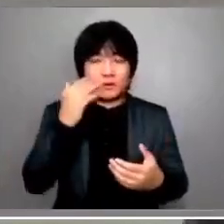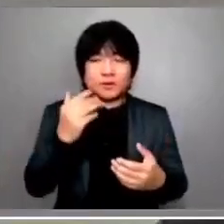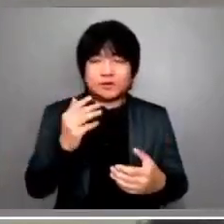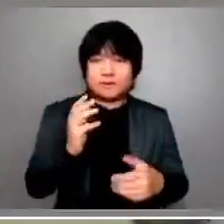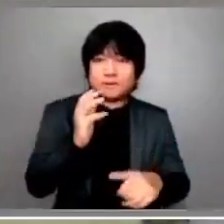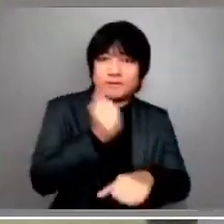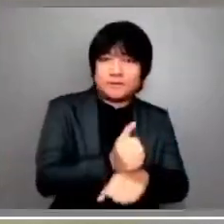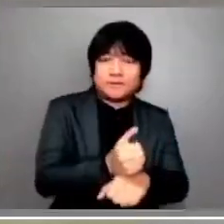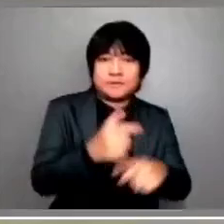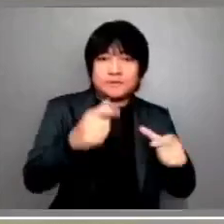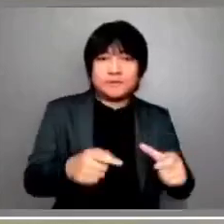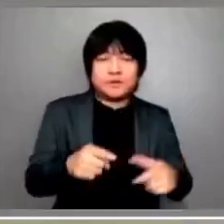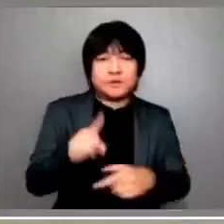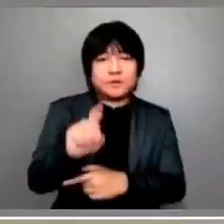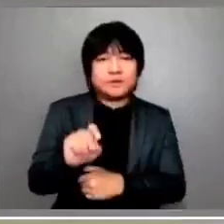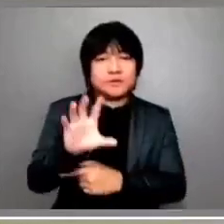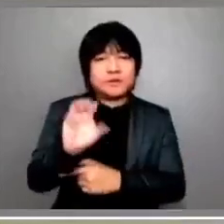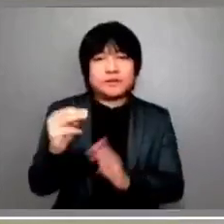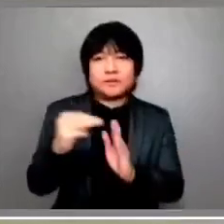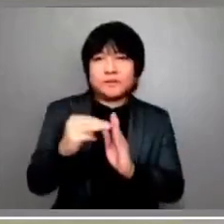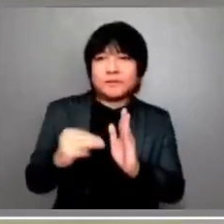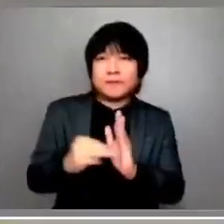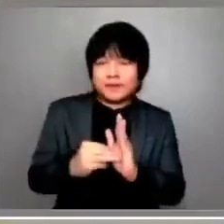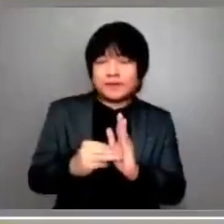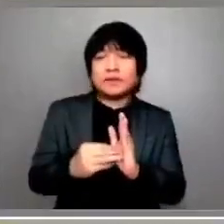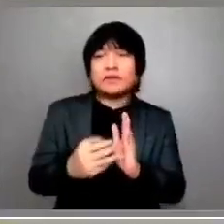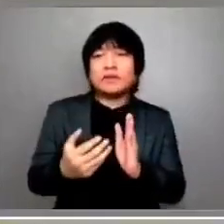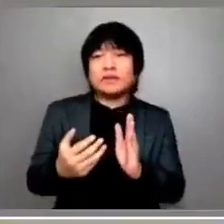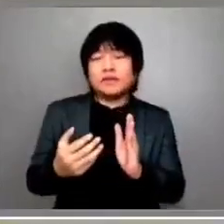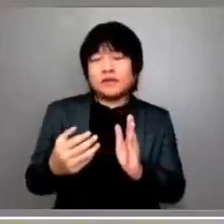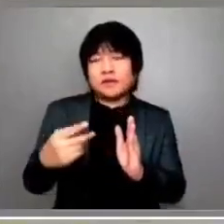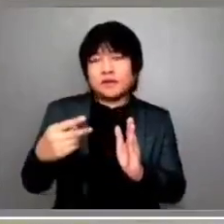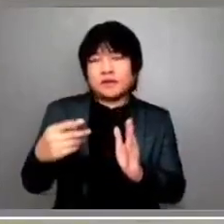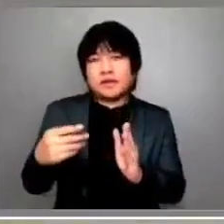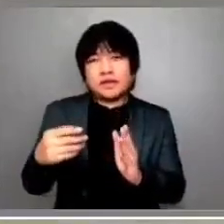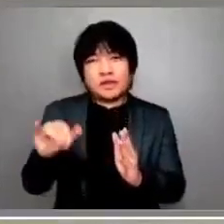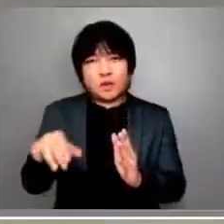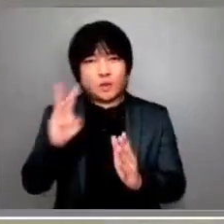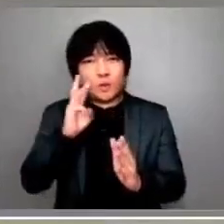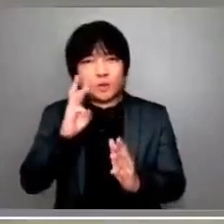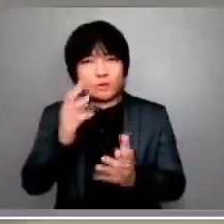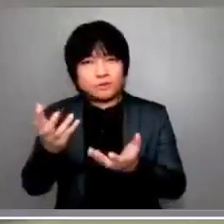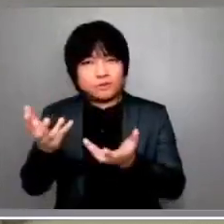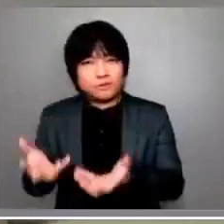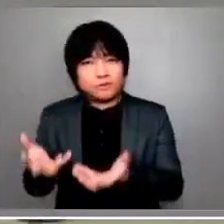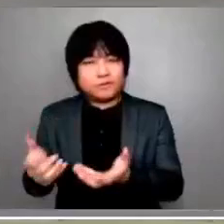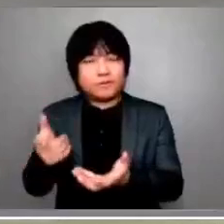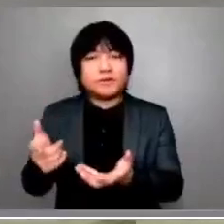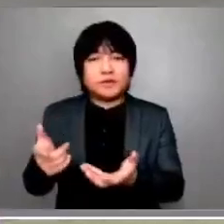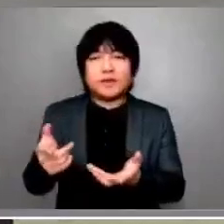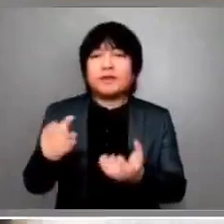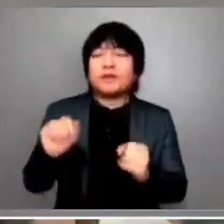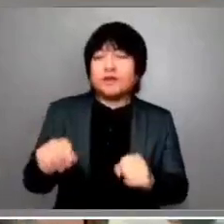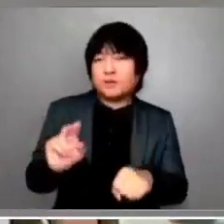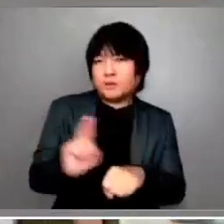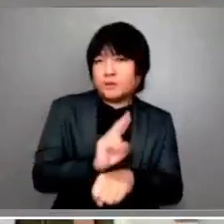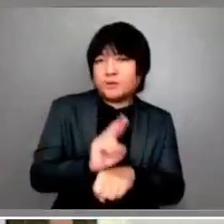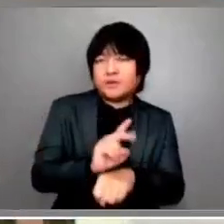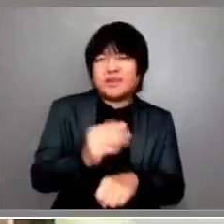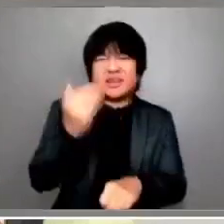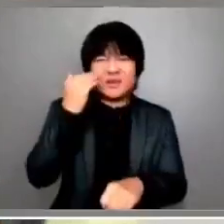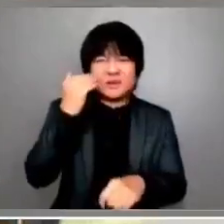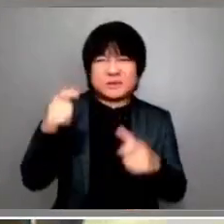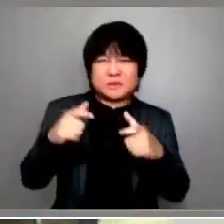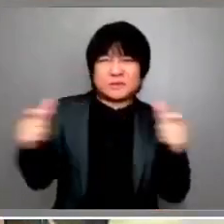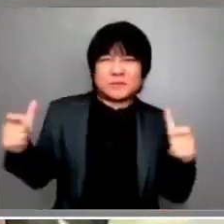per day ng tubig na galing sa Laguna Lake ang maipo-post nitong planta katumbas ito ng 20 Olympic size na swimming pool na puno ng tubig